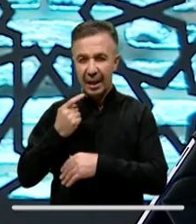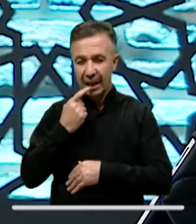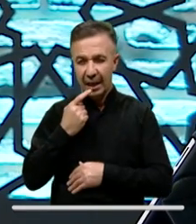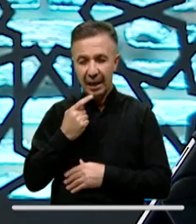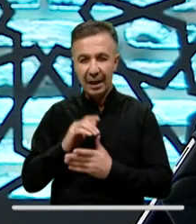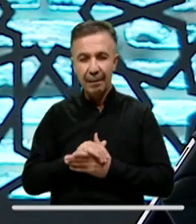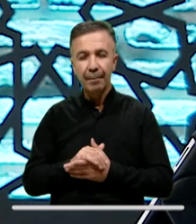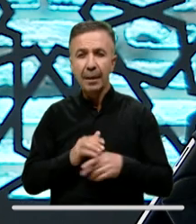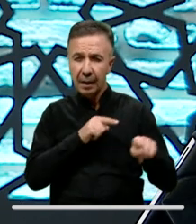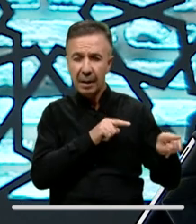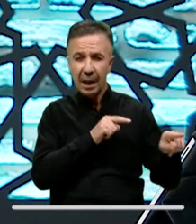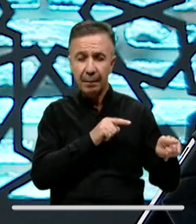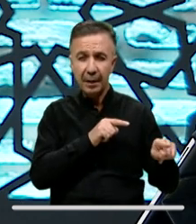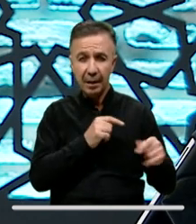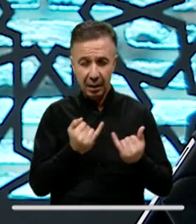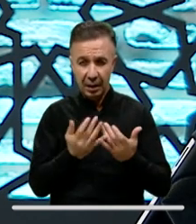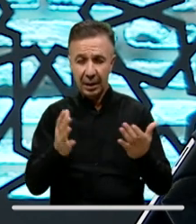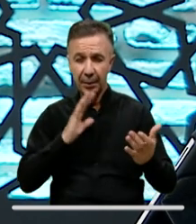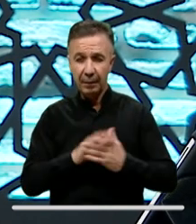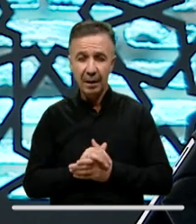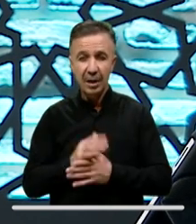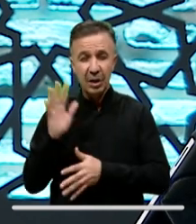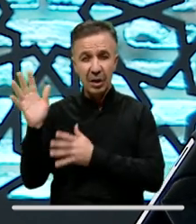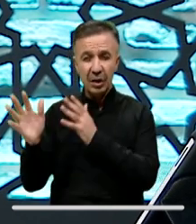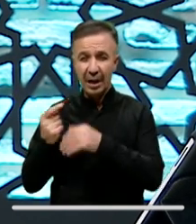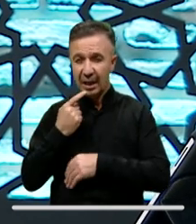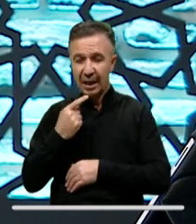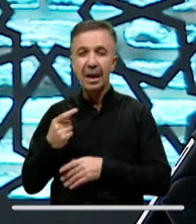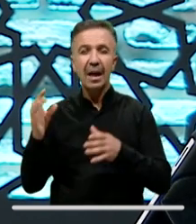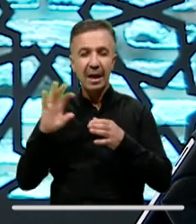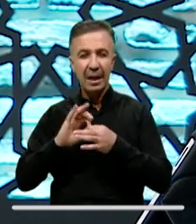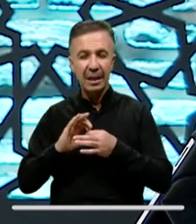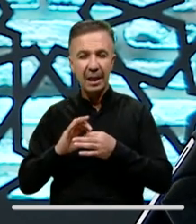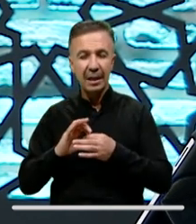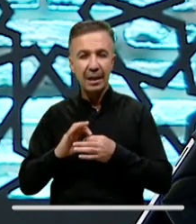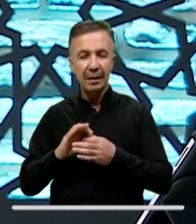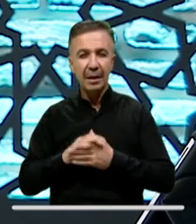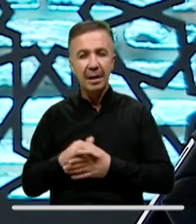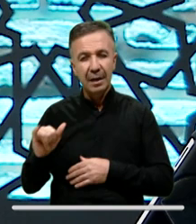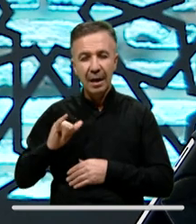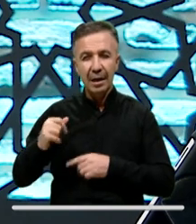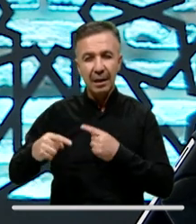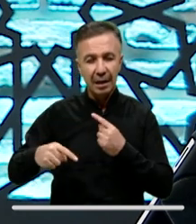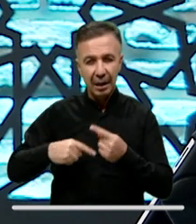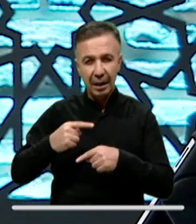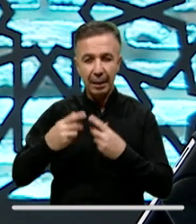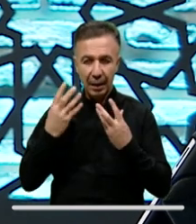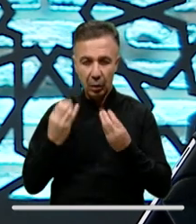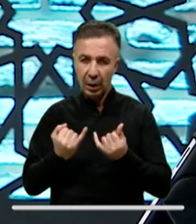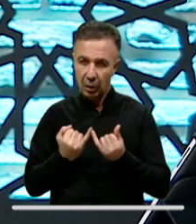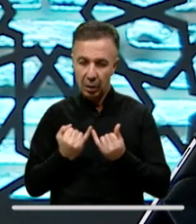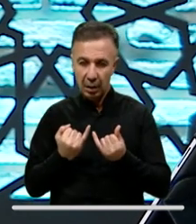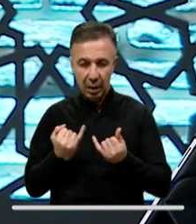dinleyen, takip eden dostlarımız var. İşaret diliyle alakalı gereksinim duyan, yakınları olan dostlarımız da